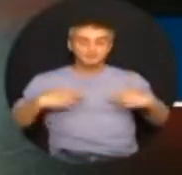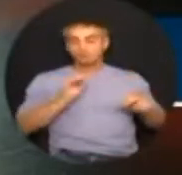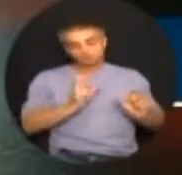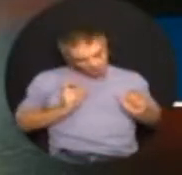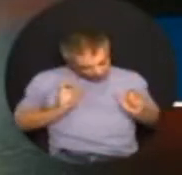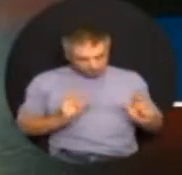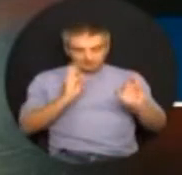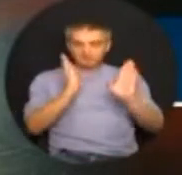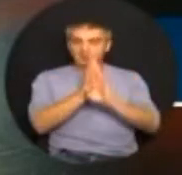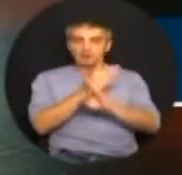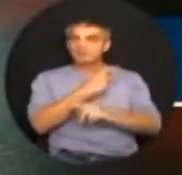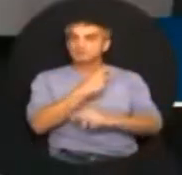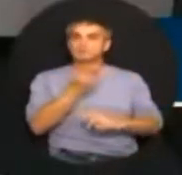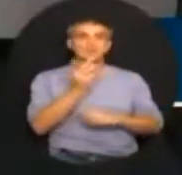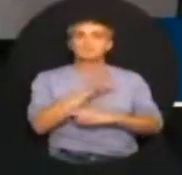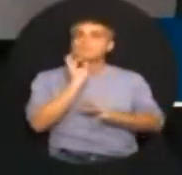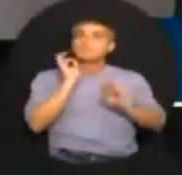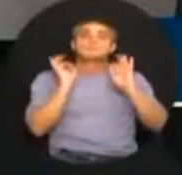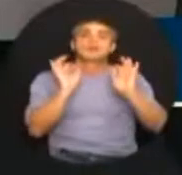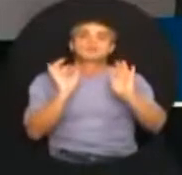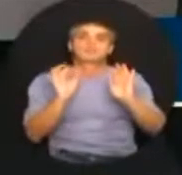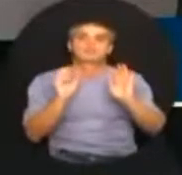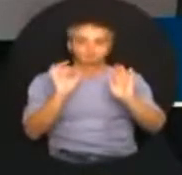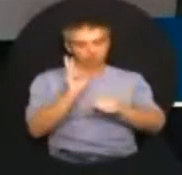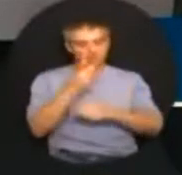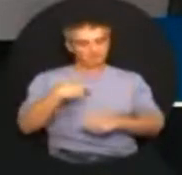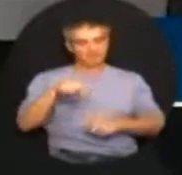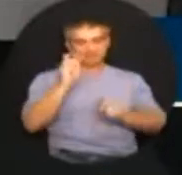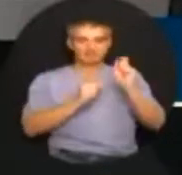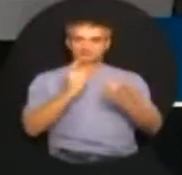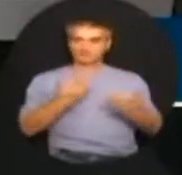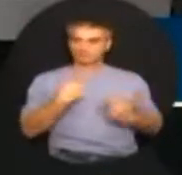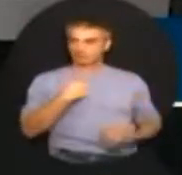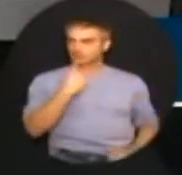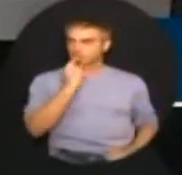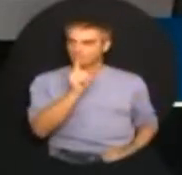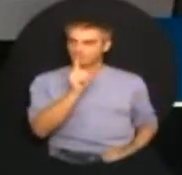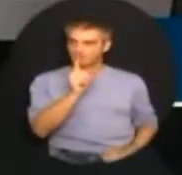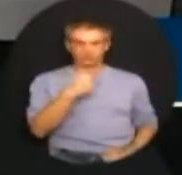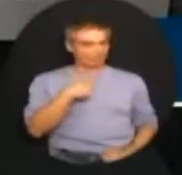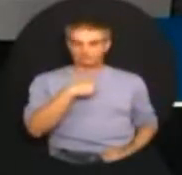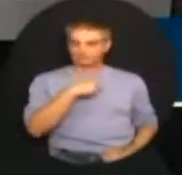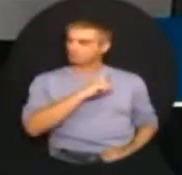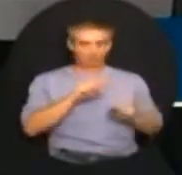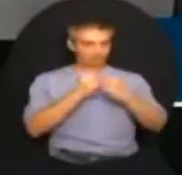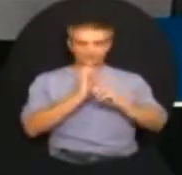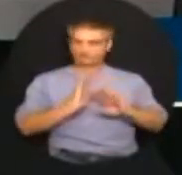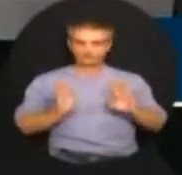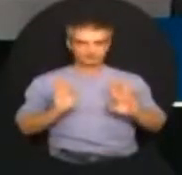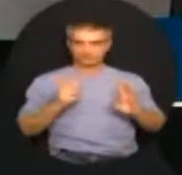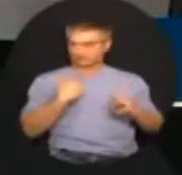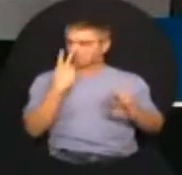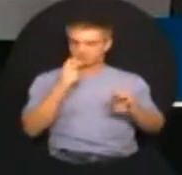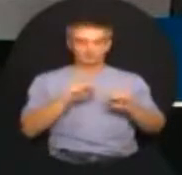בגופם מחבלים, נרצחים על באמת... כדי להגן על האזרחים. אני אומרת שאנחנו, זה לא נזק, אני לא רואה בזה